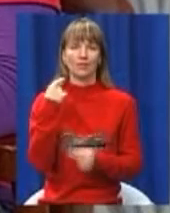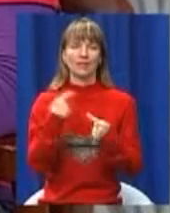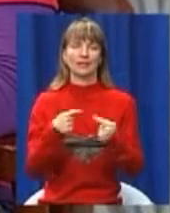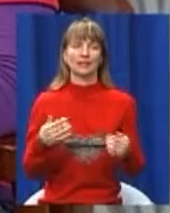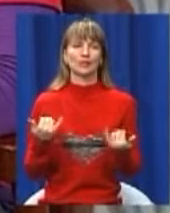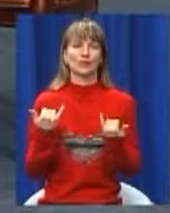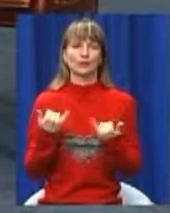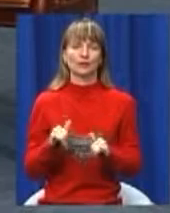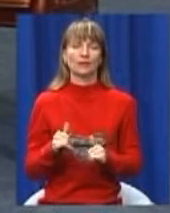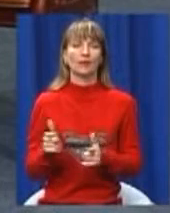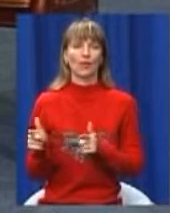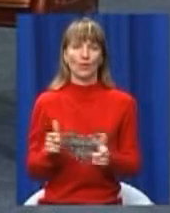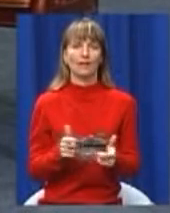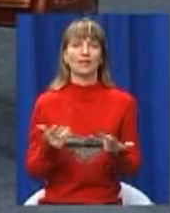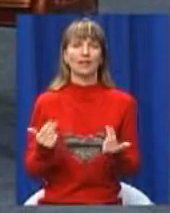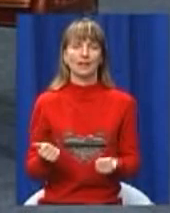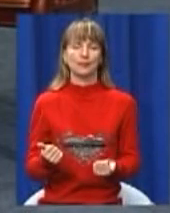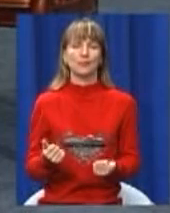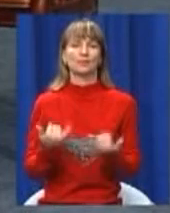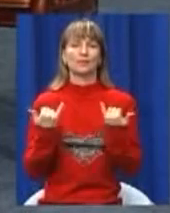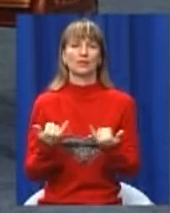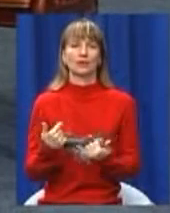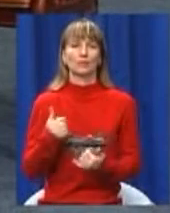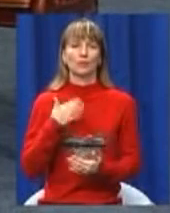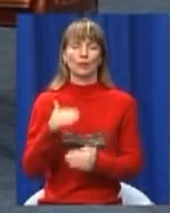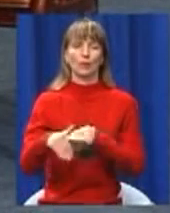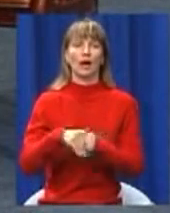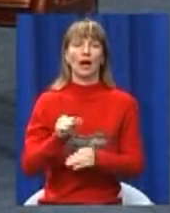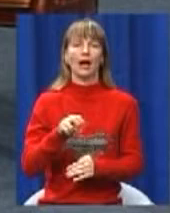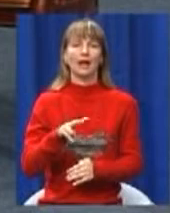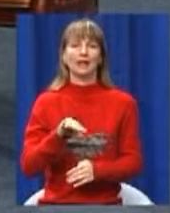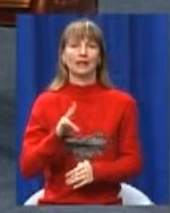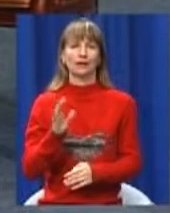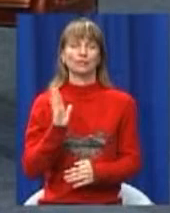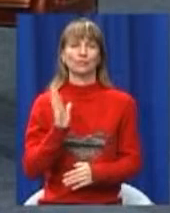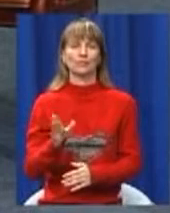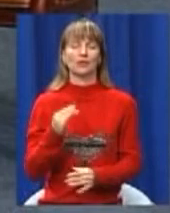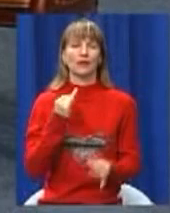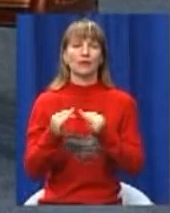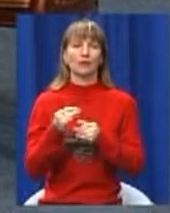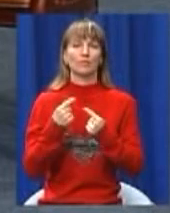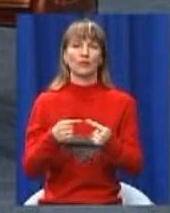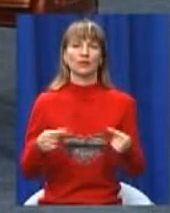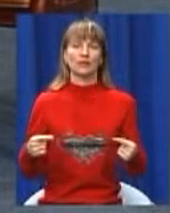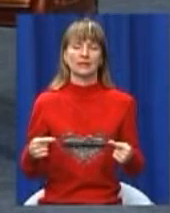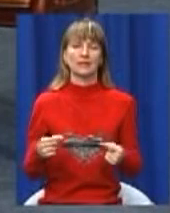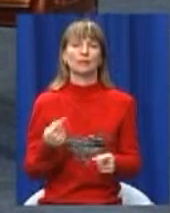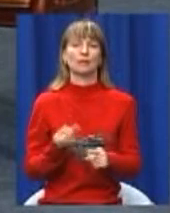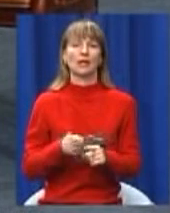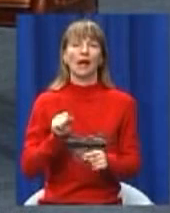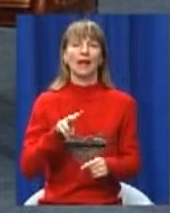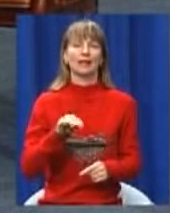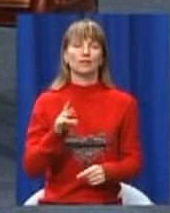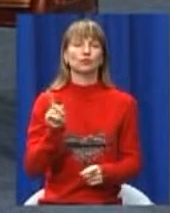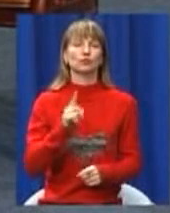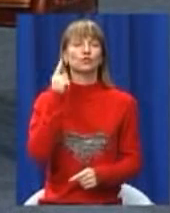таких чудесій. Готові? Так. А сьогодні мені буде допомагати Алінка, і також ми з нею будемо говорити про різні-різні речі. Тож, Алінка, що